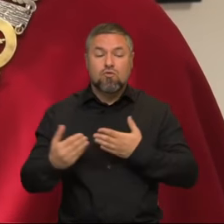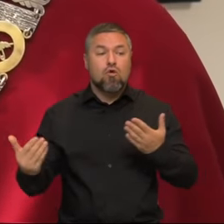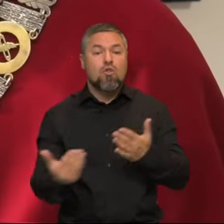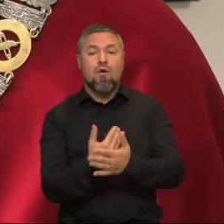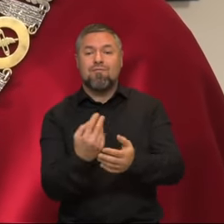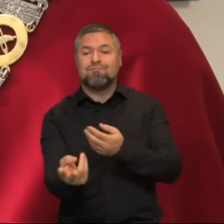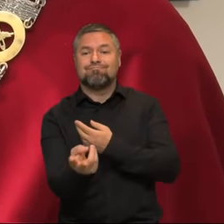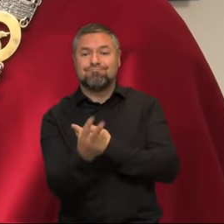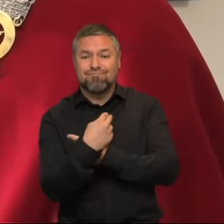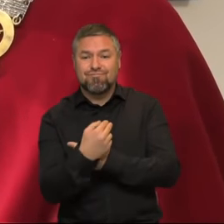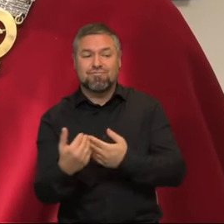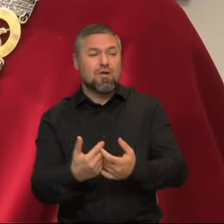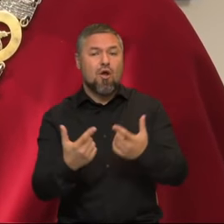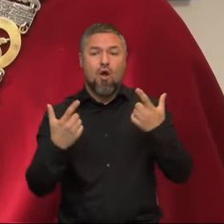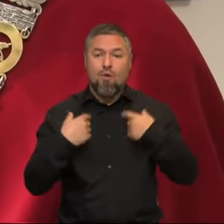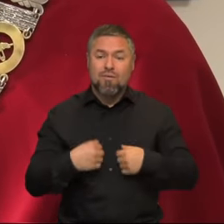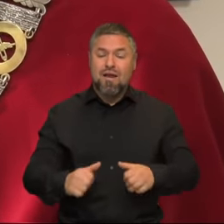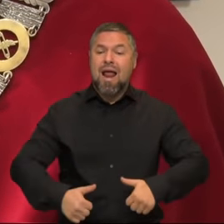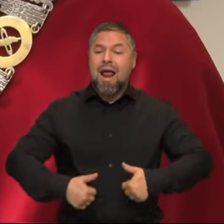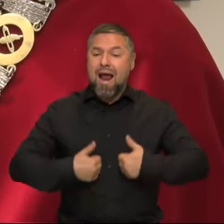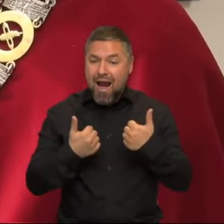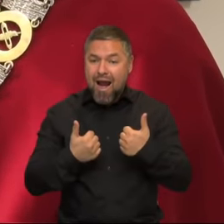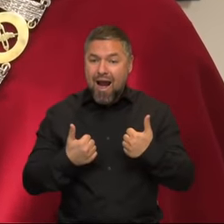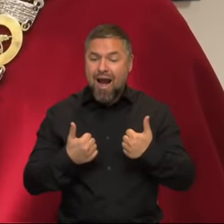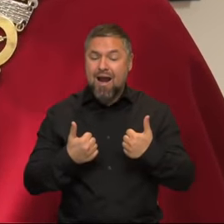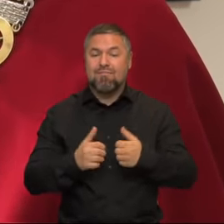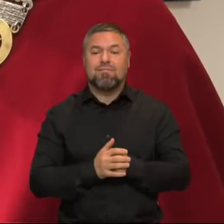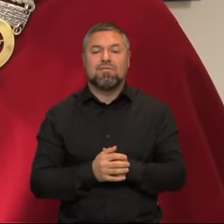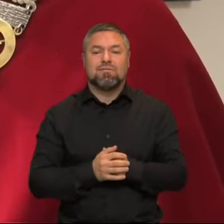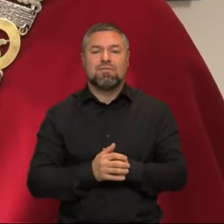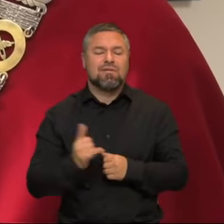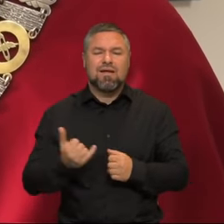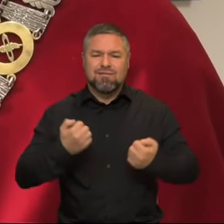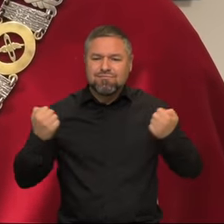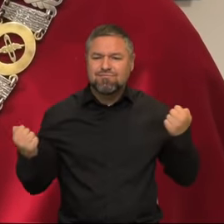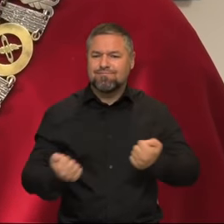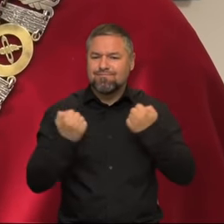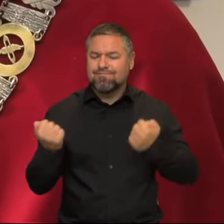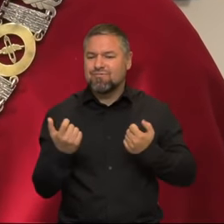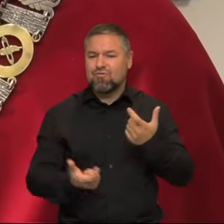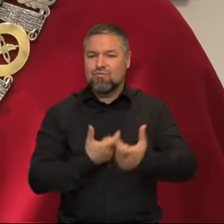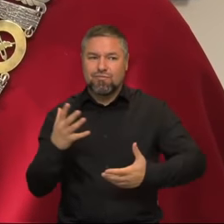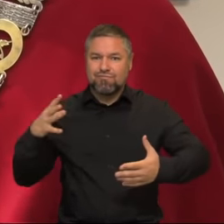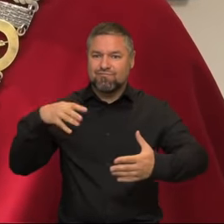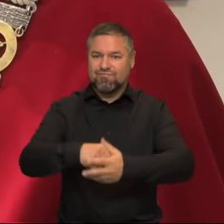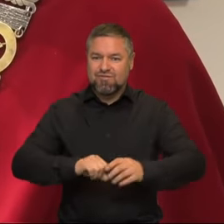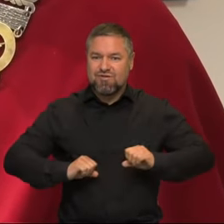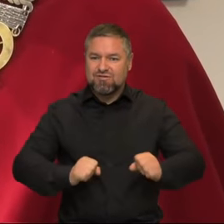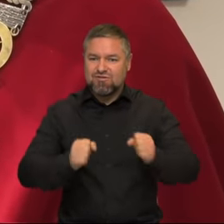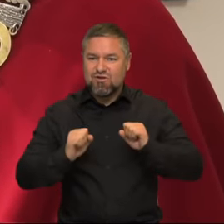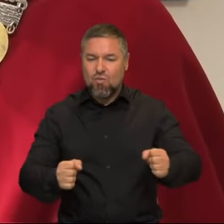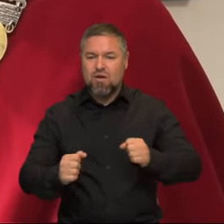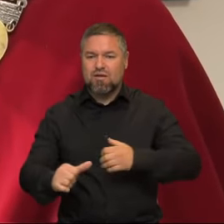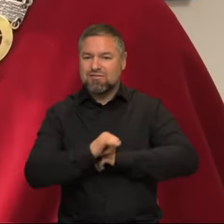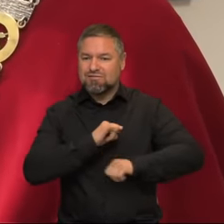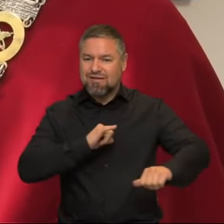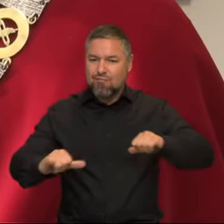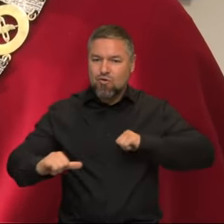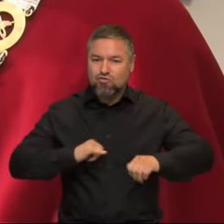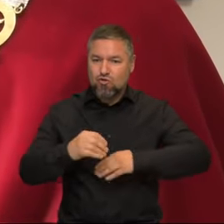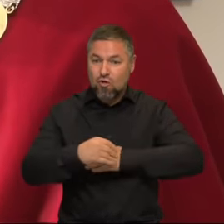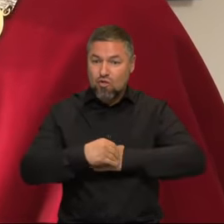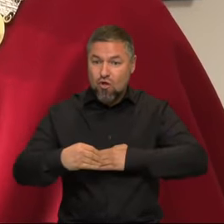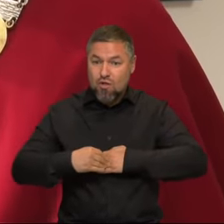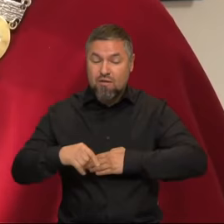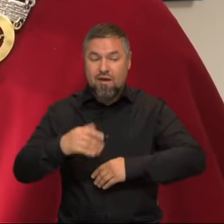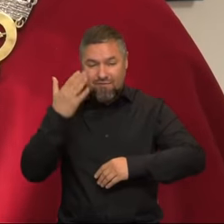nowo przyjętych, jak i obecnych, do tego, aby jak najaktywniej włączali się w działalność samorządu doktoranckiego.